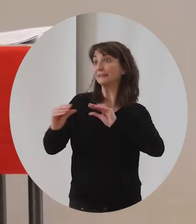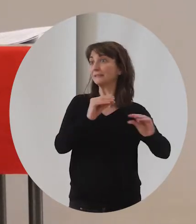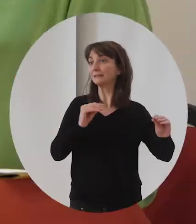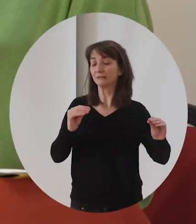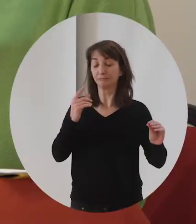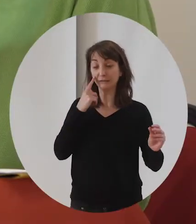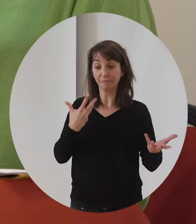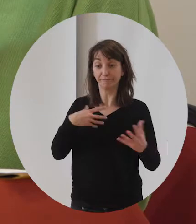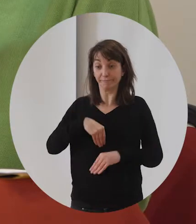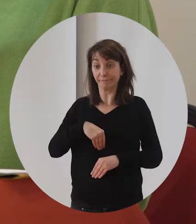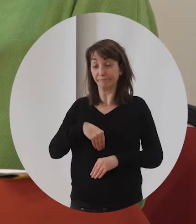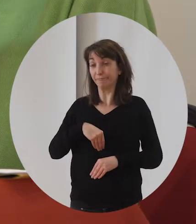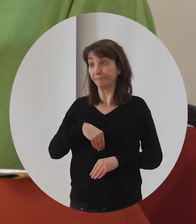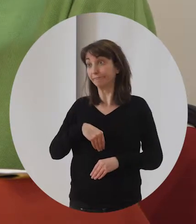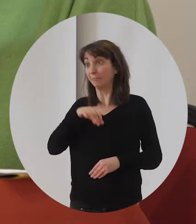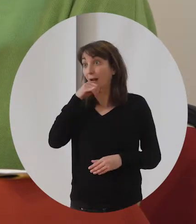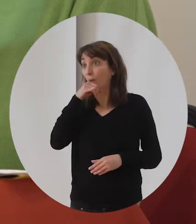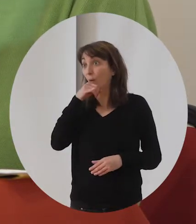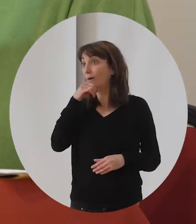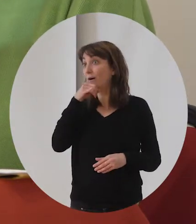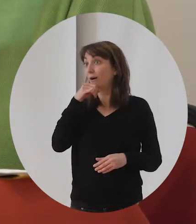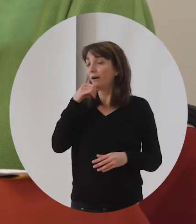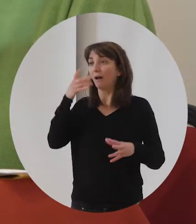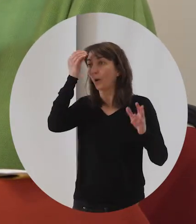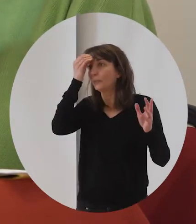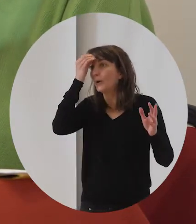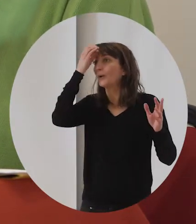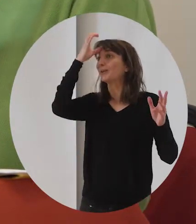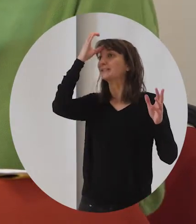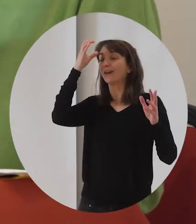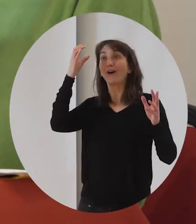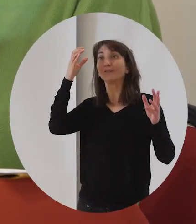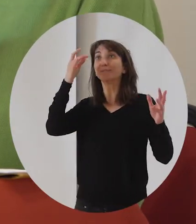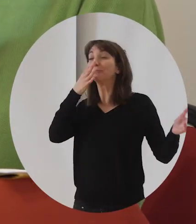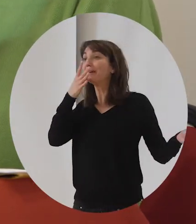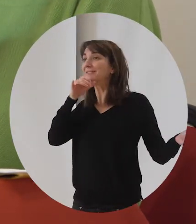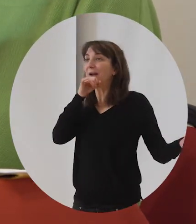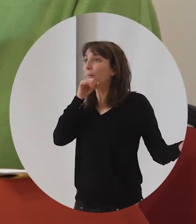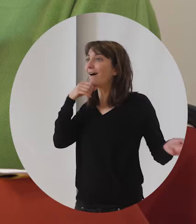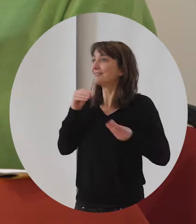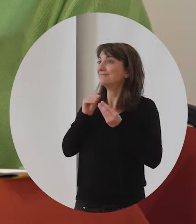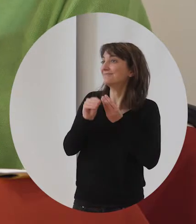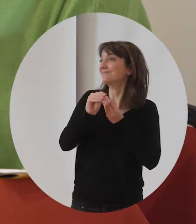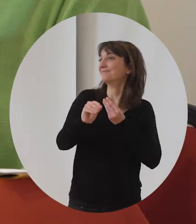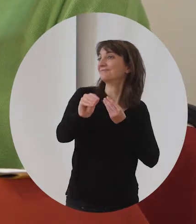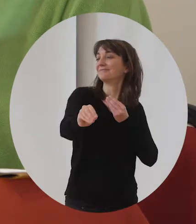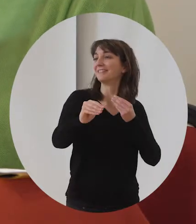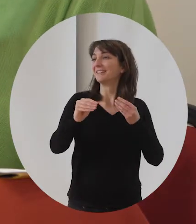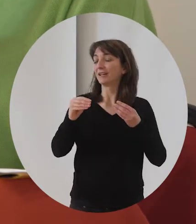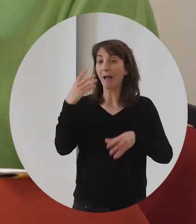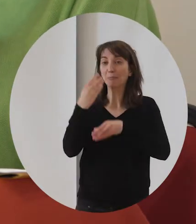hein, si on n'a pas les notions spatiales, on ne peut pas acquérir de connaissances et on va avoir des